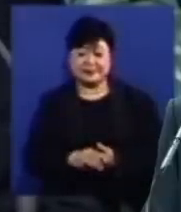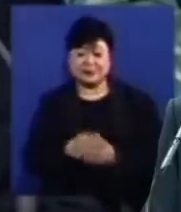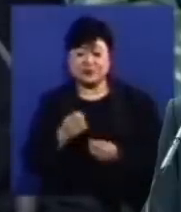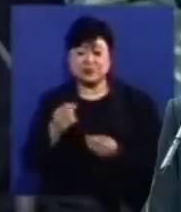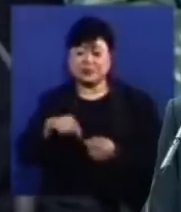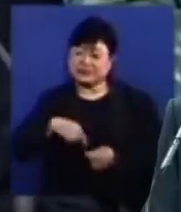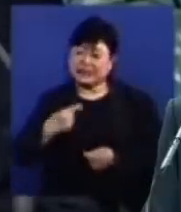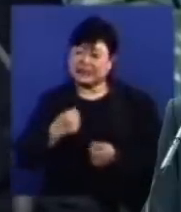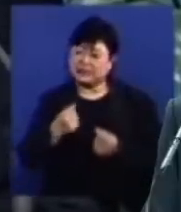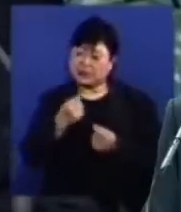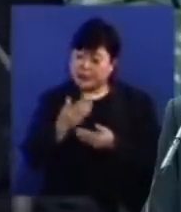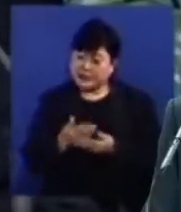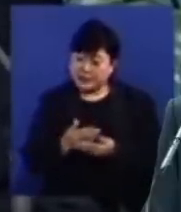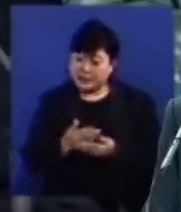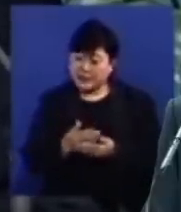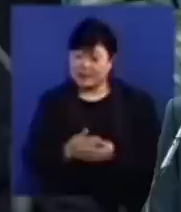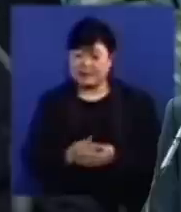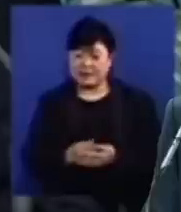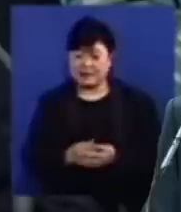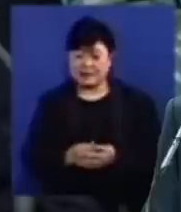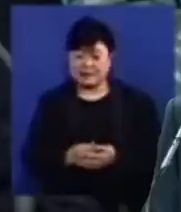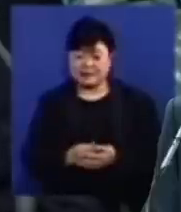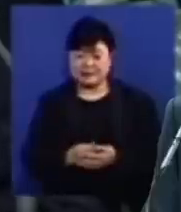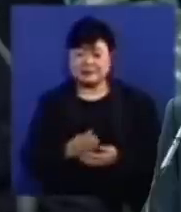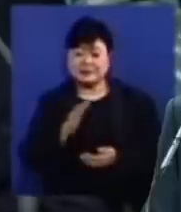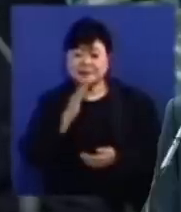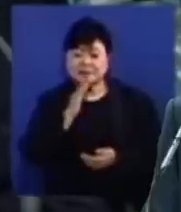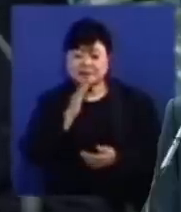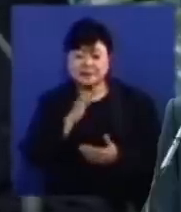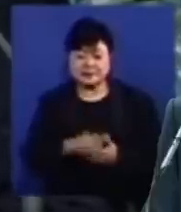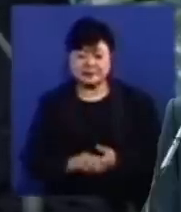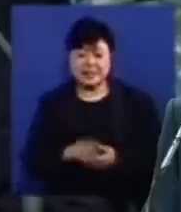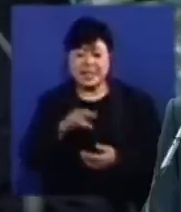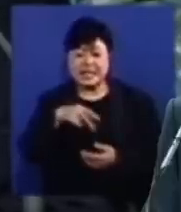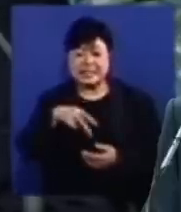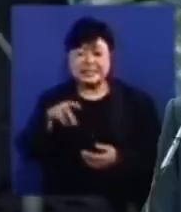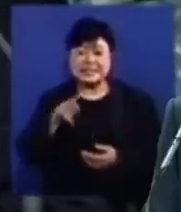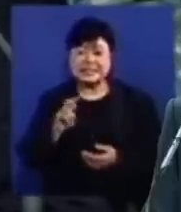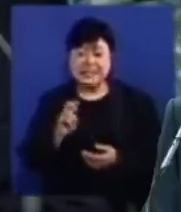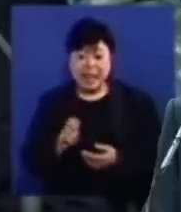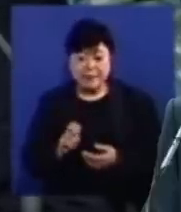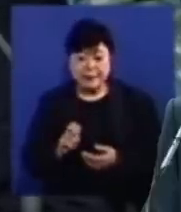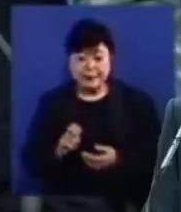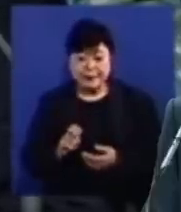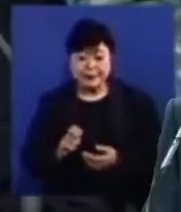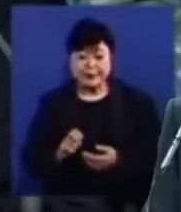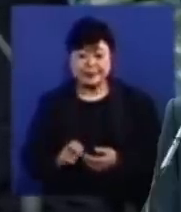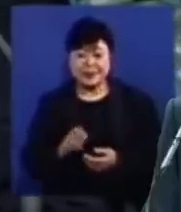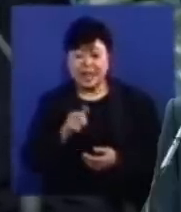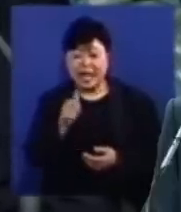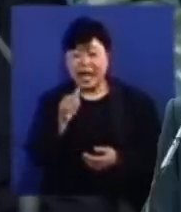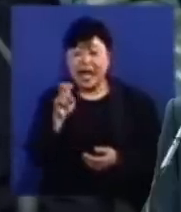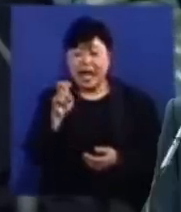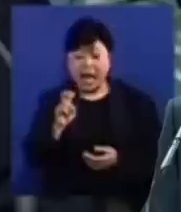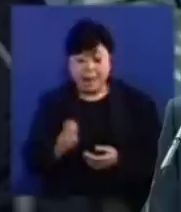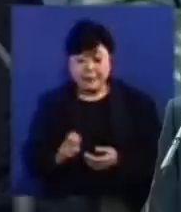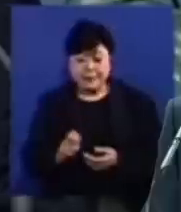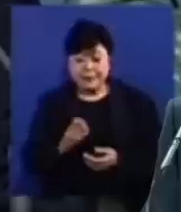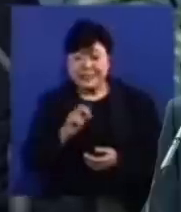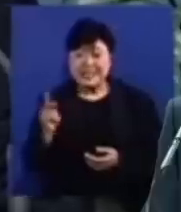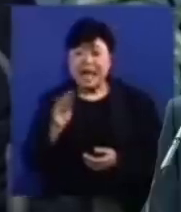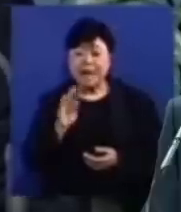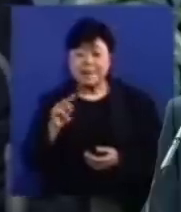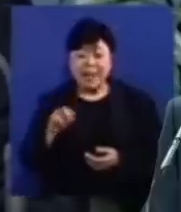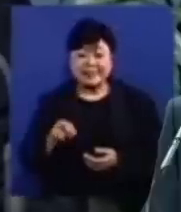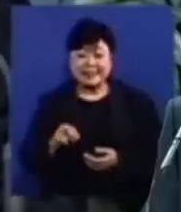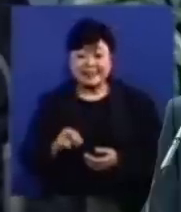축복은 자기 힘으로 받는 것 같지만 성경의 셈, 노아의 자손인 셈, 함, 야벳이 있지 않습니까?